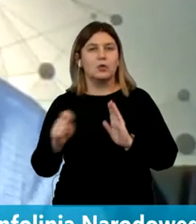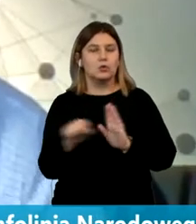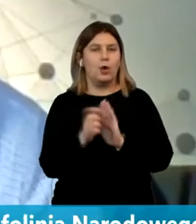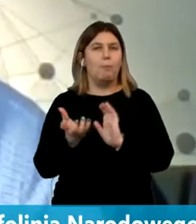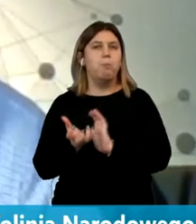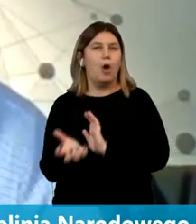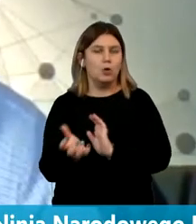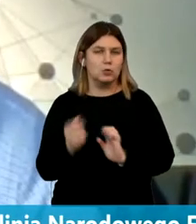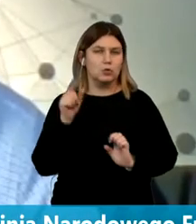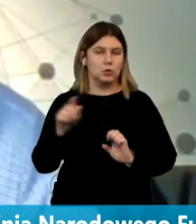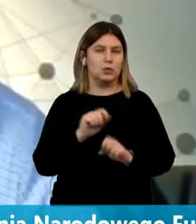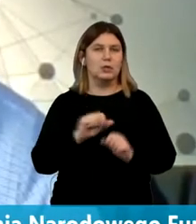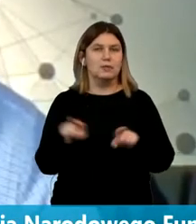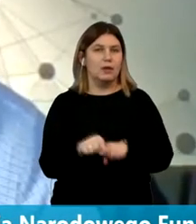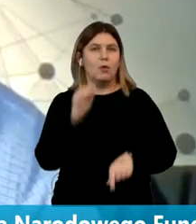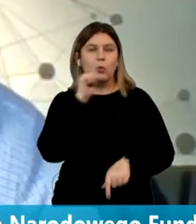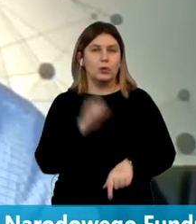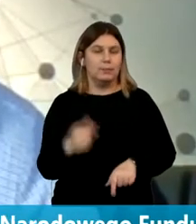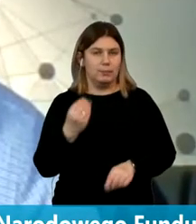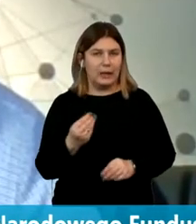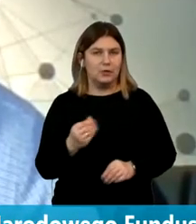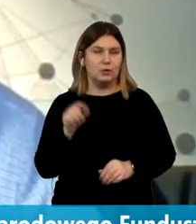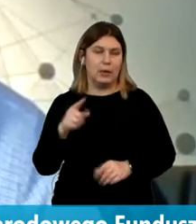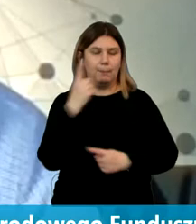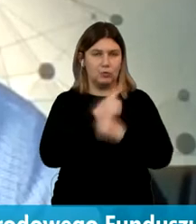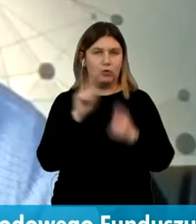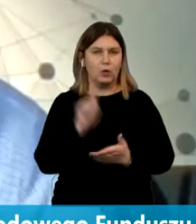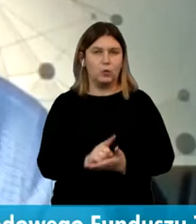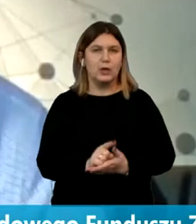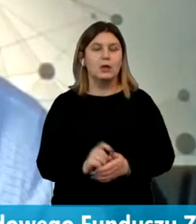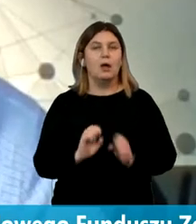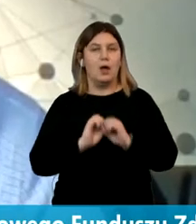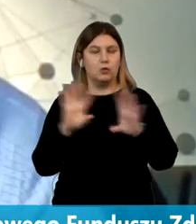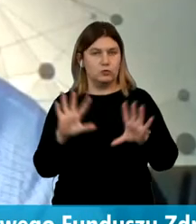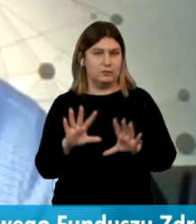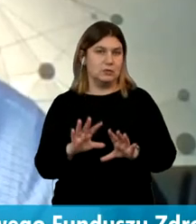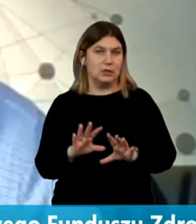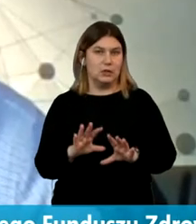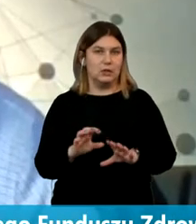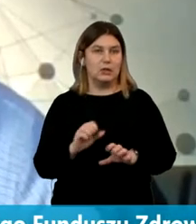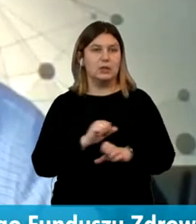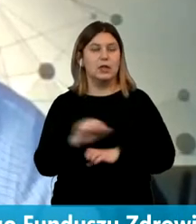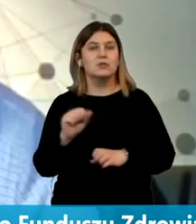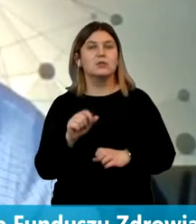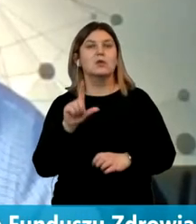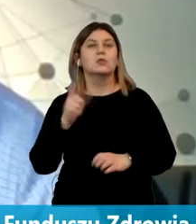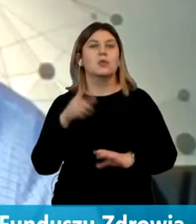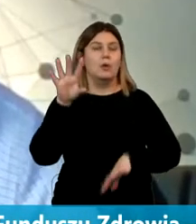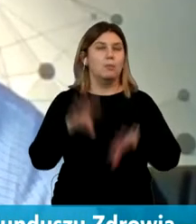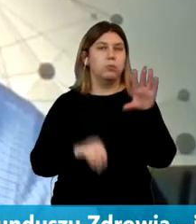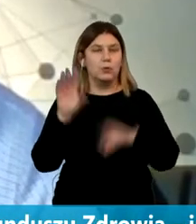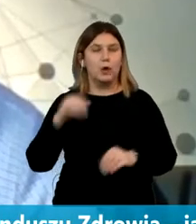więc tam też są środki unijne i myślę, że to się uda. Natomiast oczywiście jest karta otwarta co do budżetu